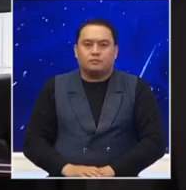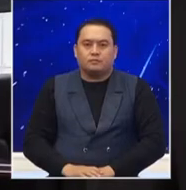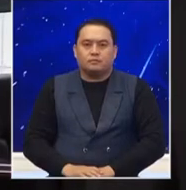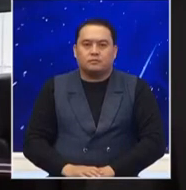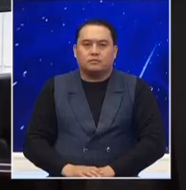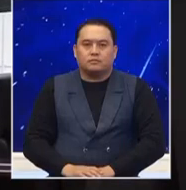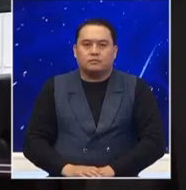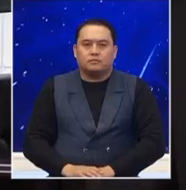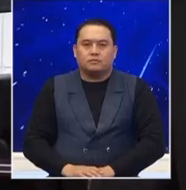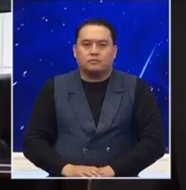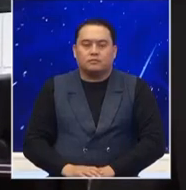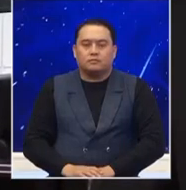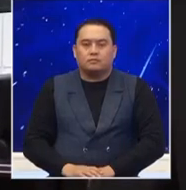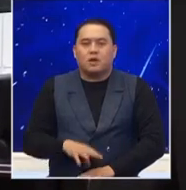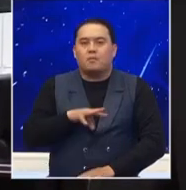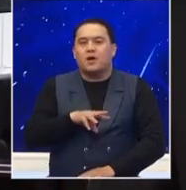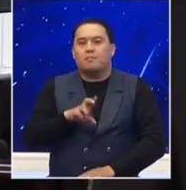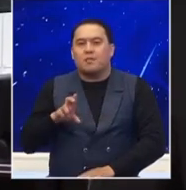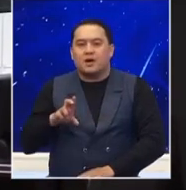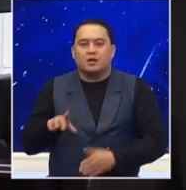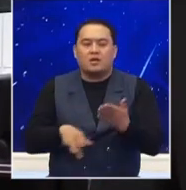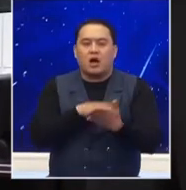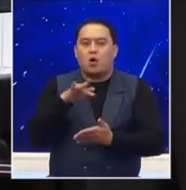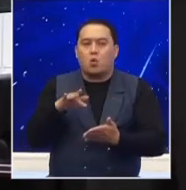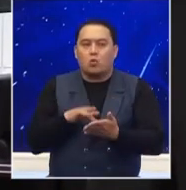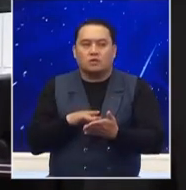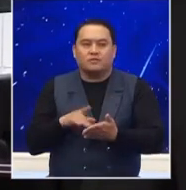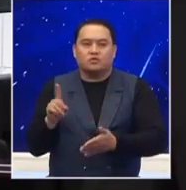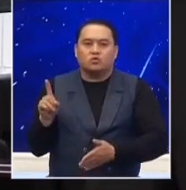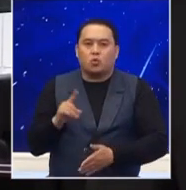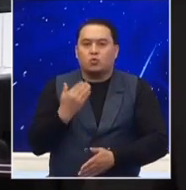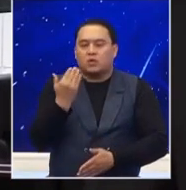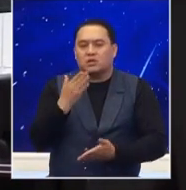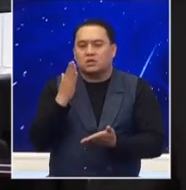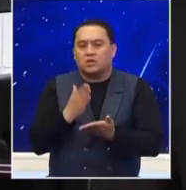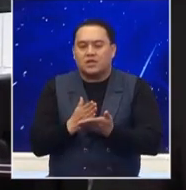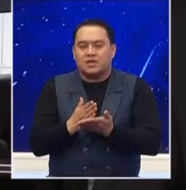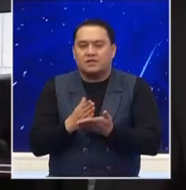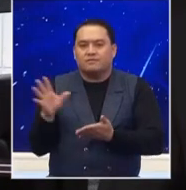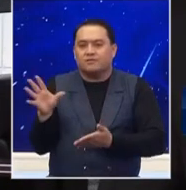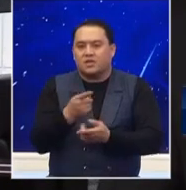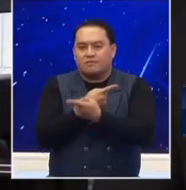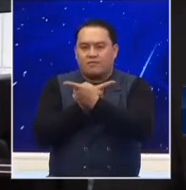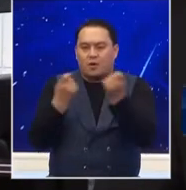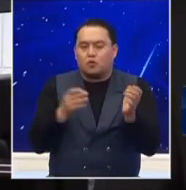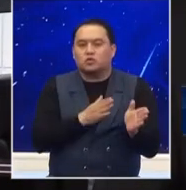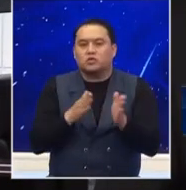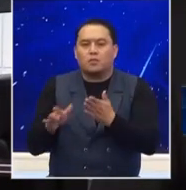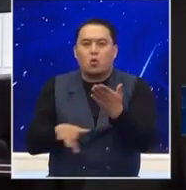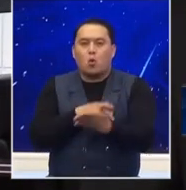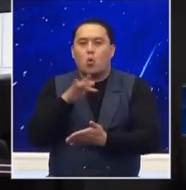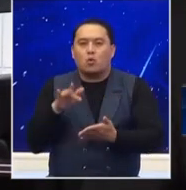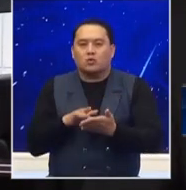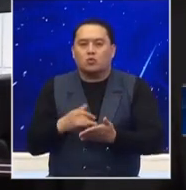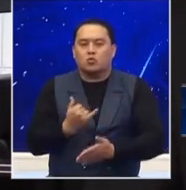«Смарт Талдыкурган» – мобильное приложение для города. То есть там сконцентрированы все информационные системы города, то